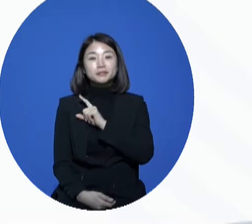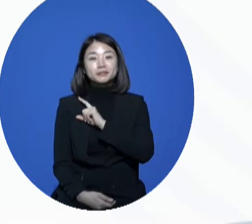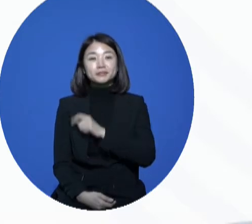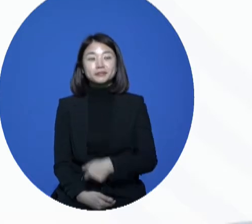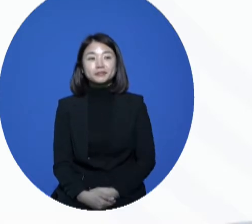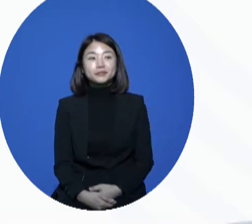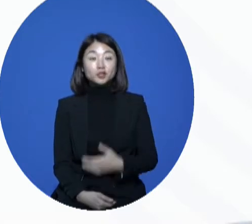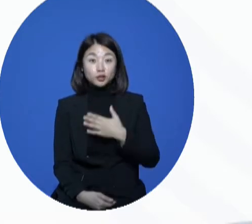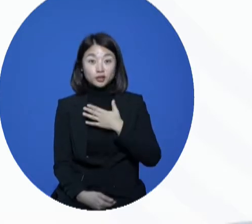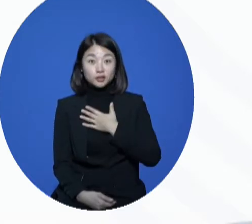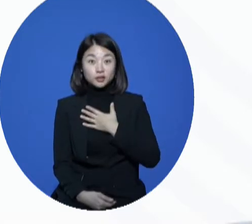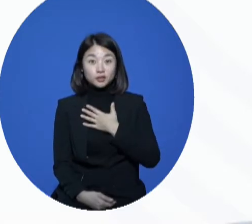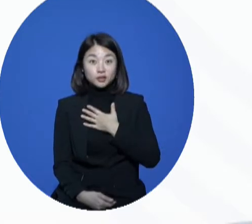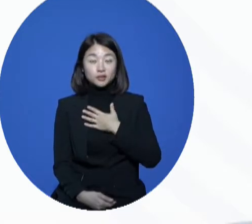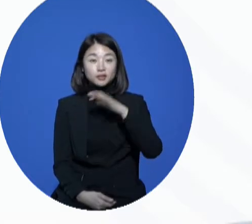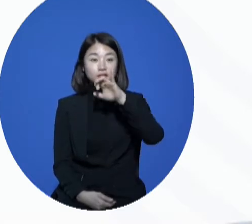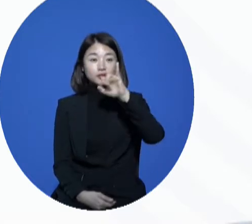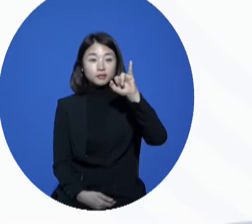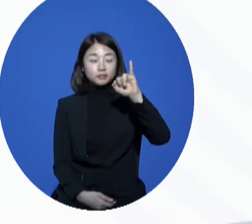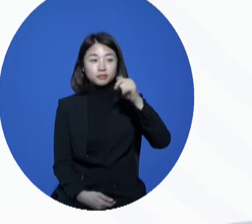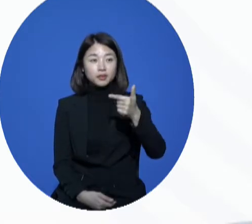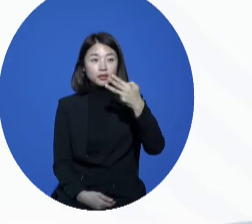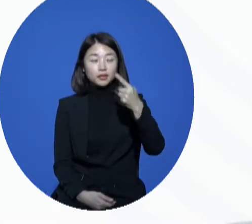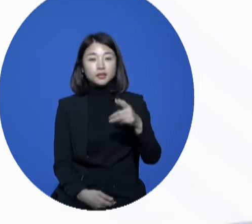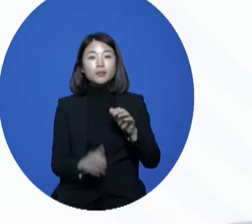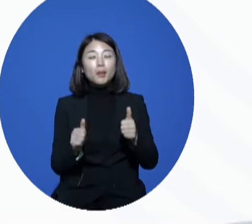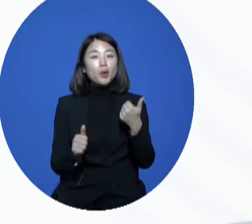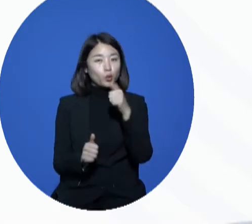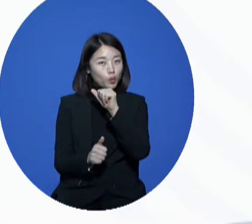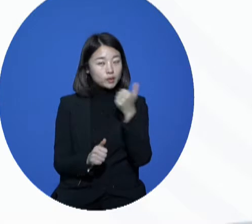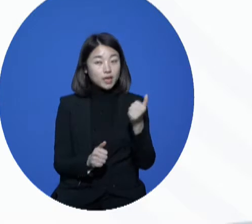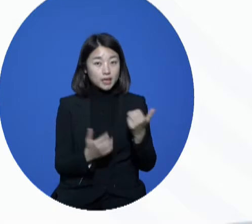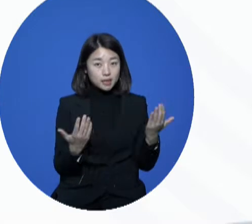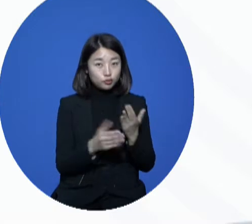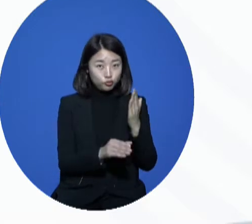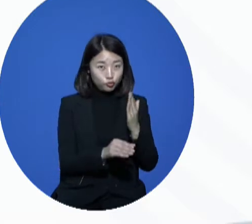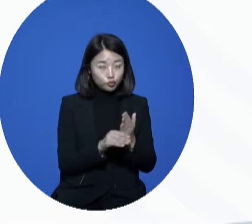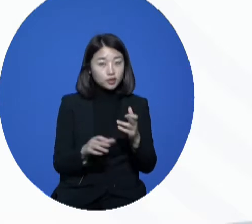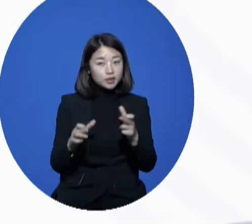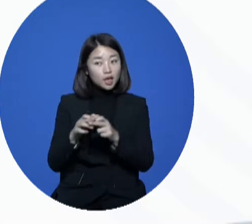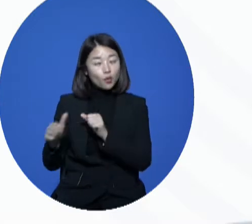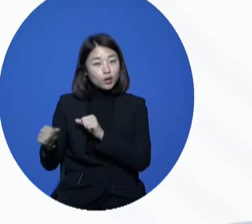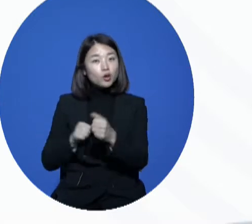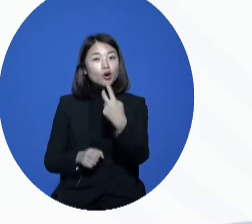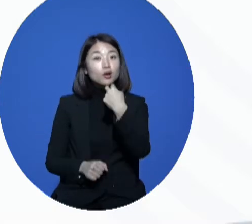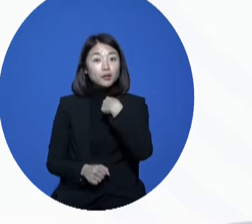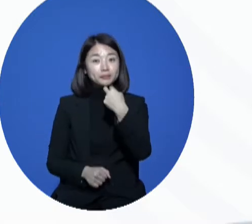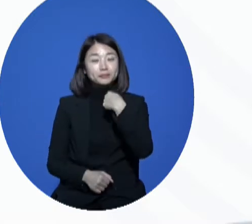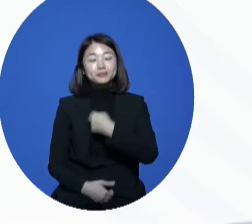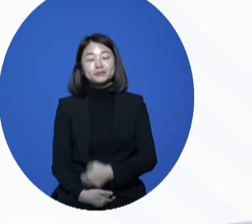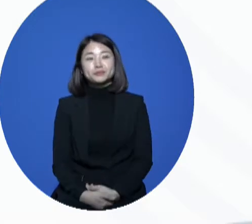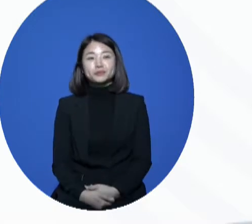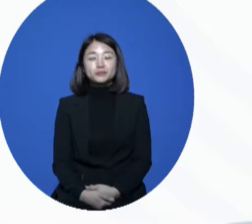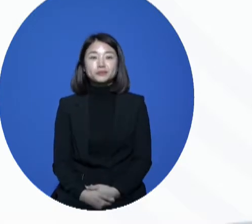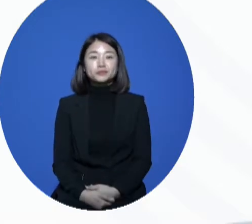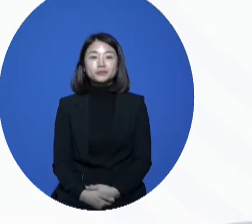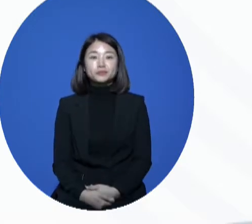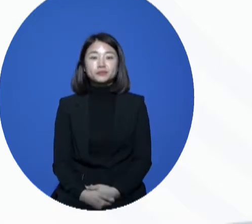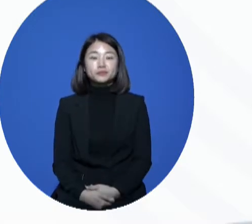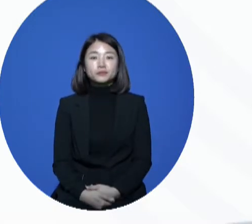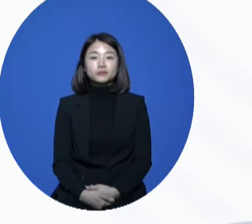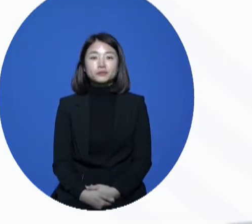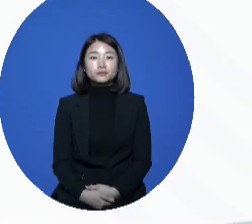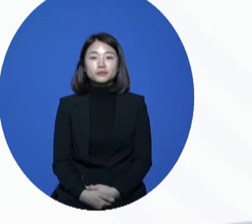합니다. 저는 핀란드에서 변호사로 일하면서 장애 활동가로 일을 하고 있습니다. 그리고